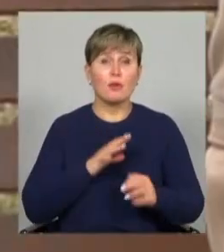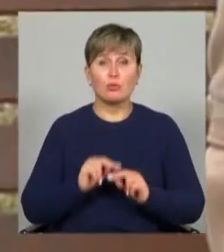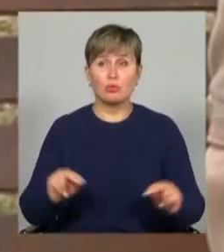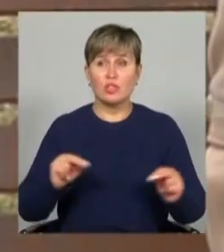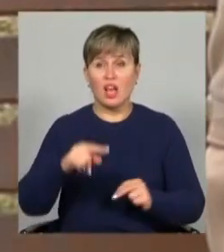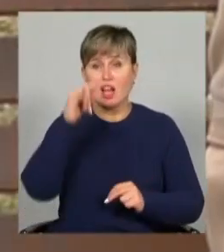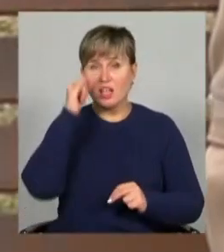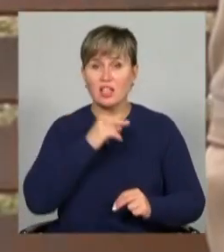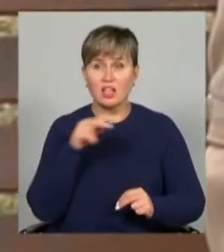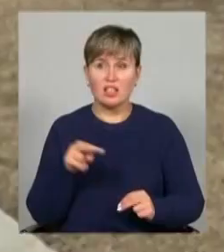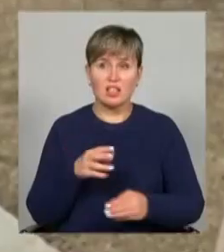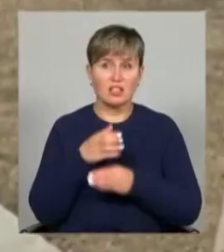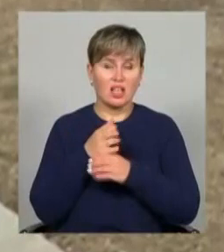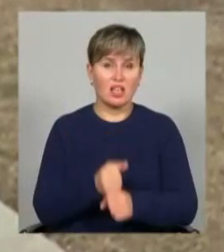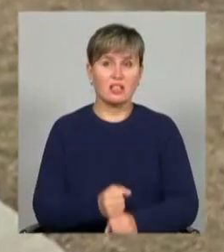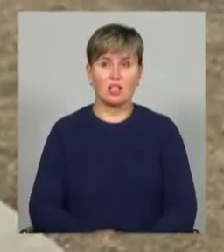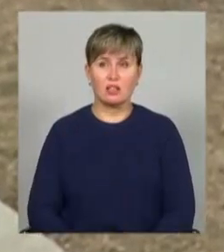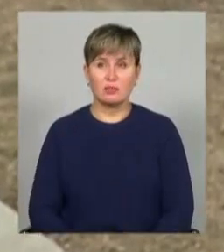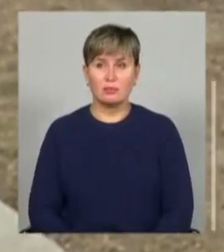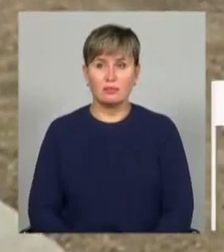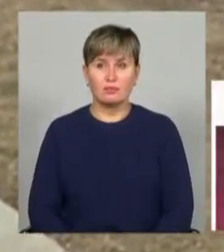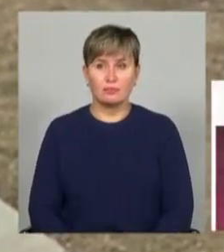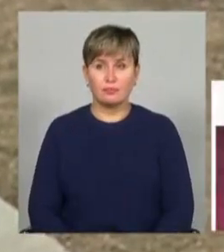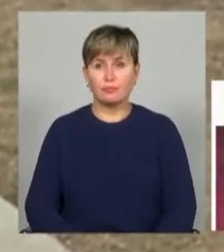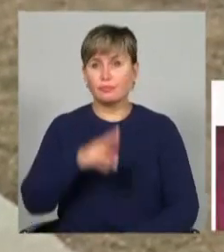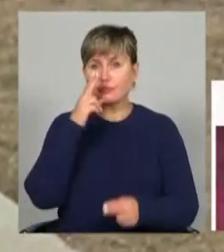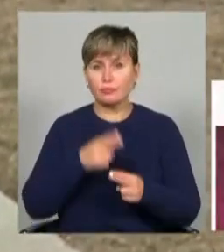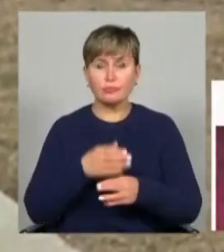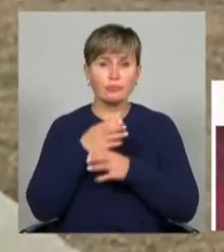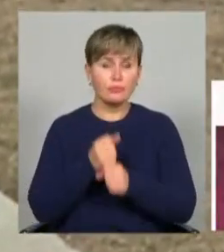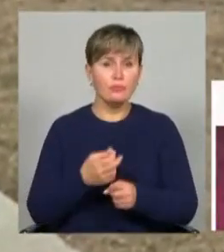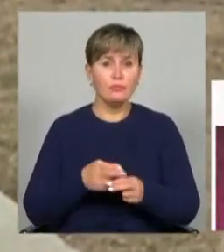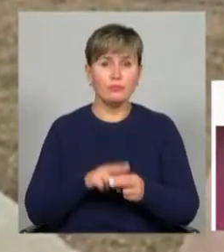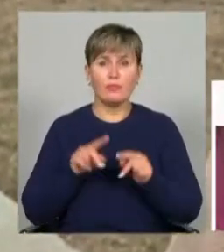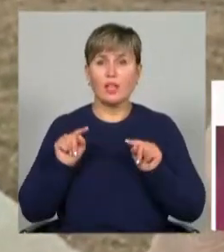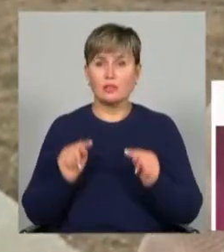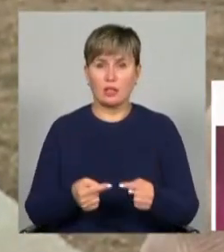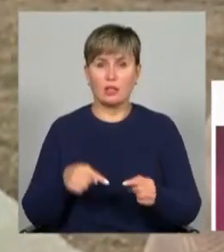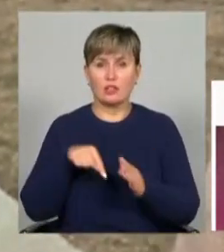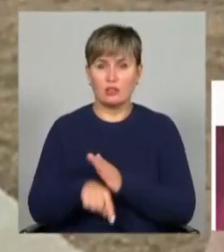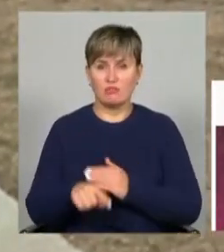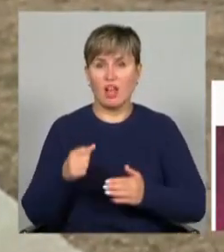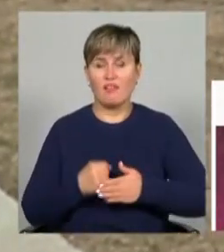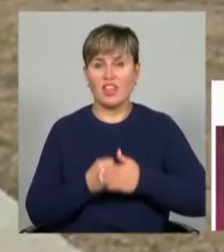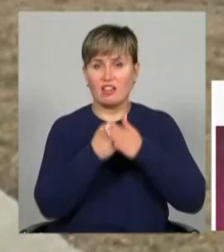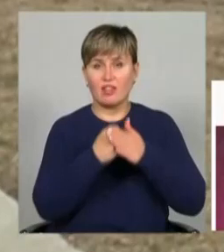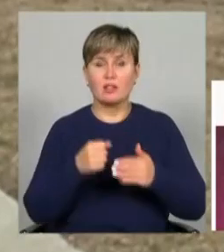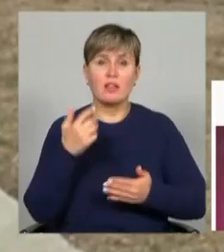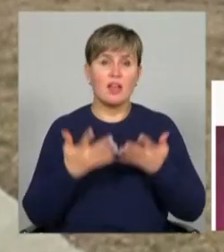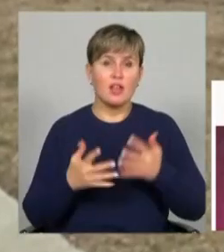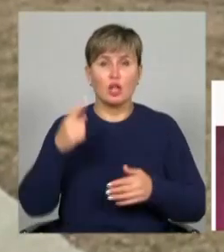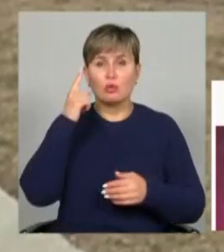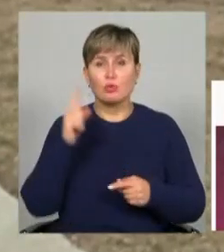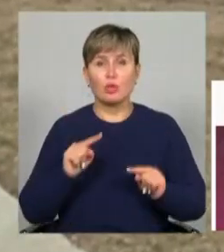казахской литературы сократили. Брата сократили, видимо, то, что его задержали, подрывает его авторитет. Наверное, считают,